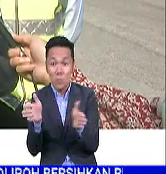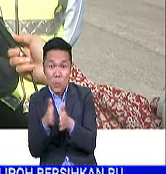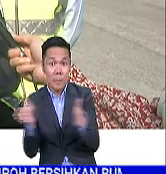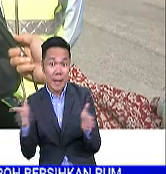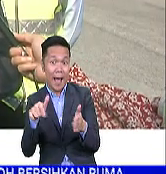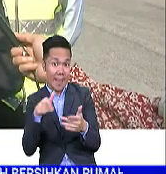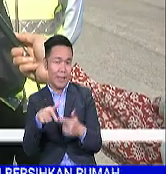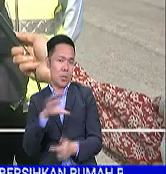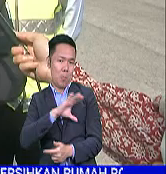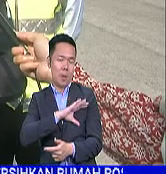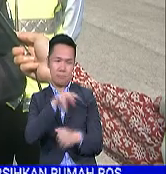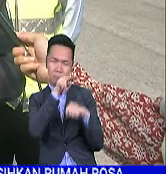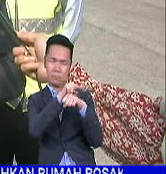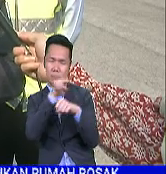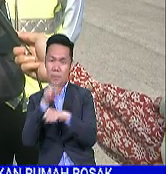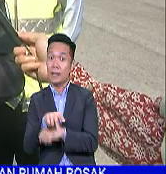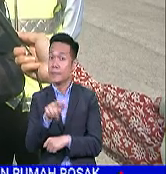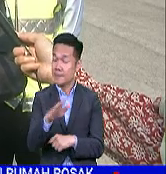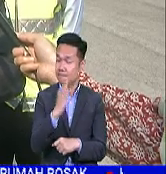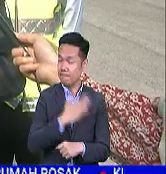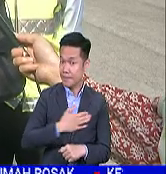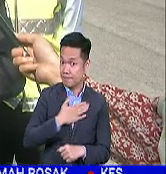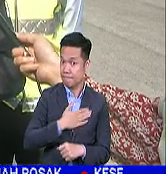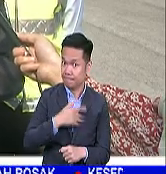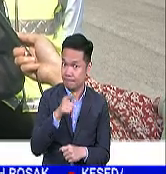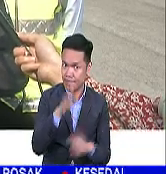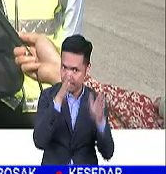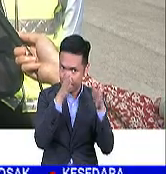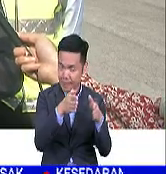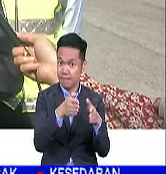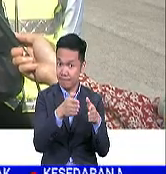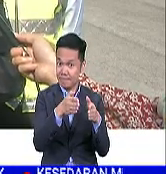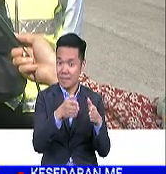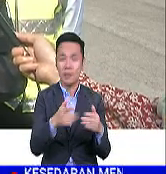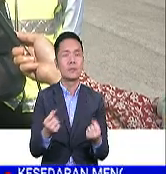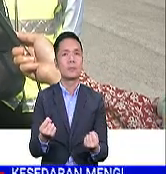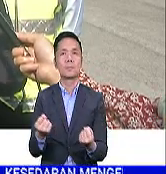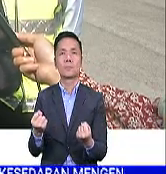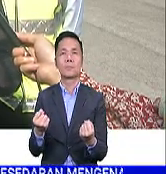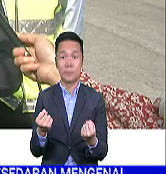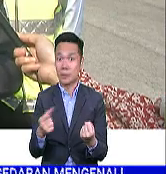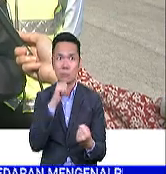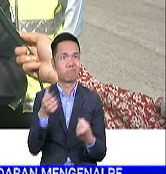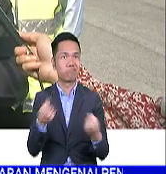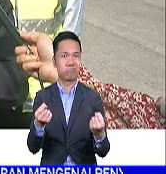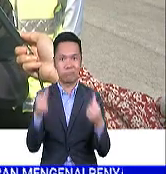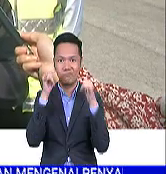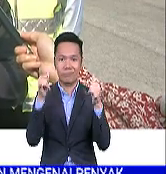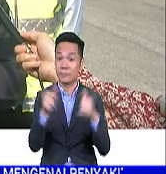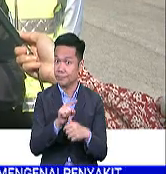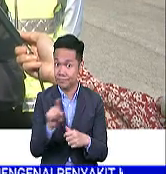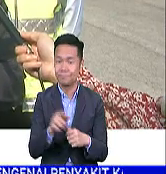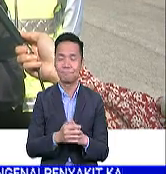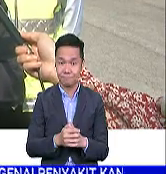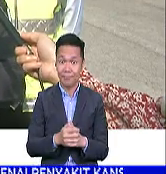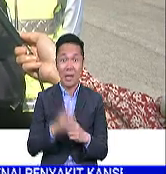oleh trafik. Setentukan kita memberikan kerjasama dan pandulah secara berhemah semasa operasi ini. Konsep kita